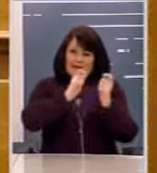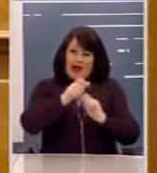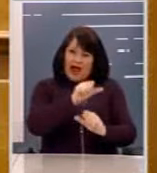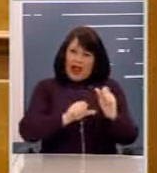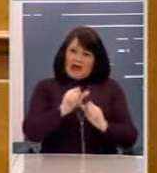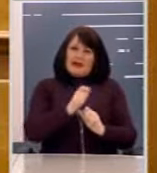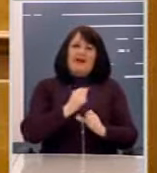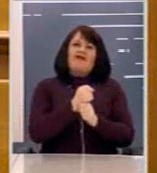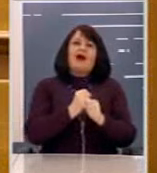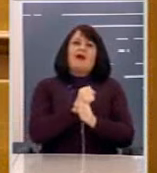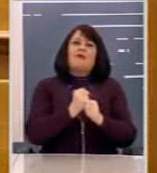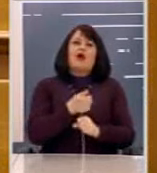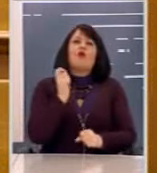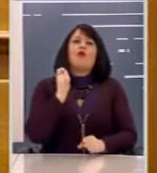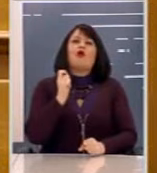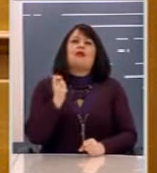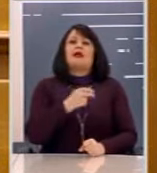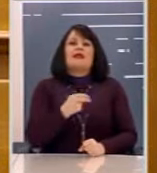πολιτική.